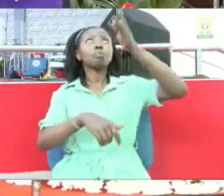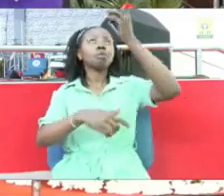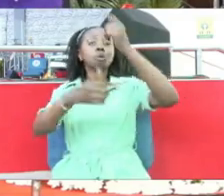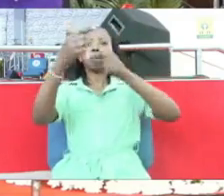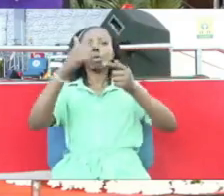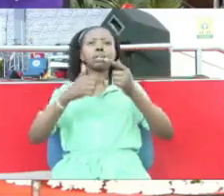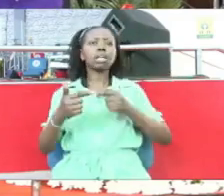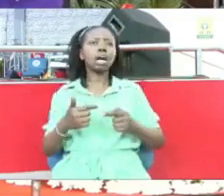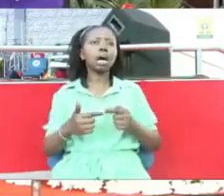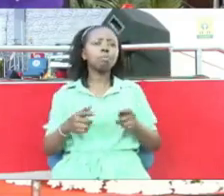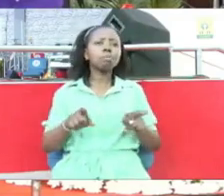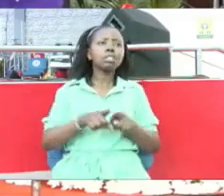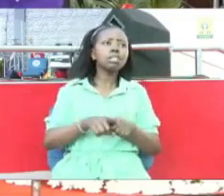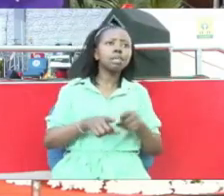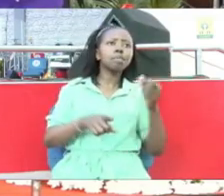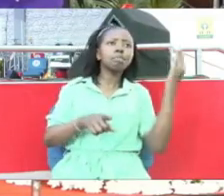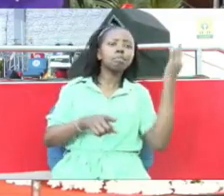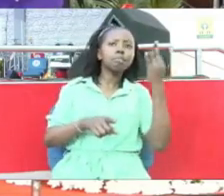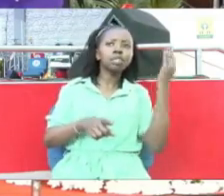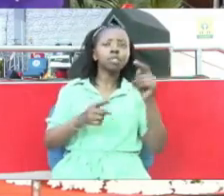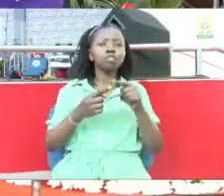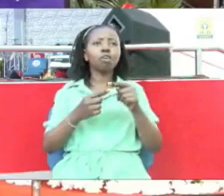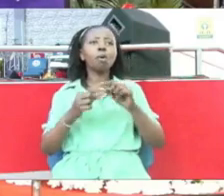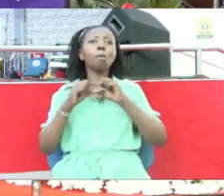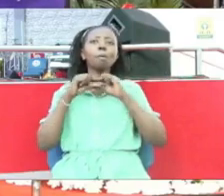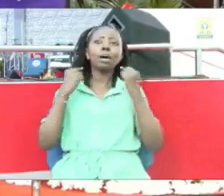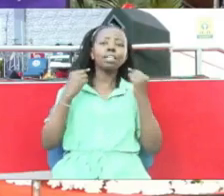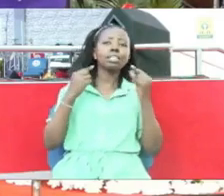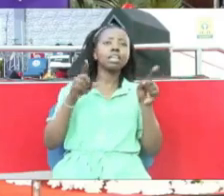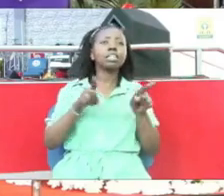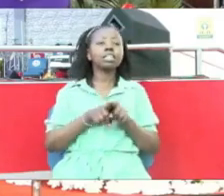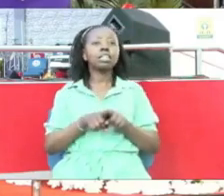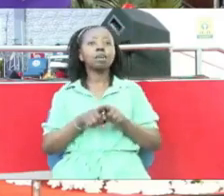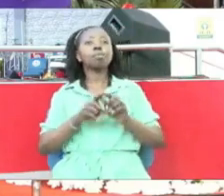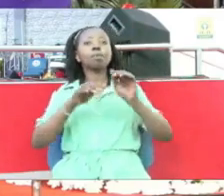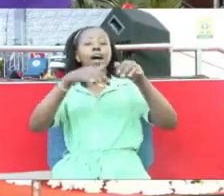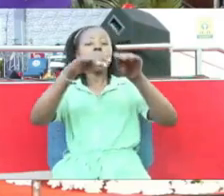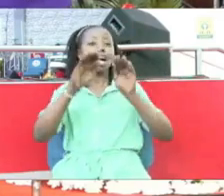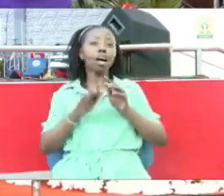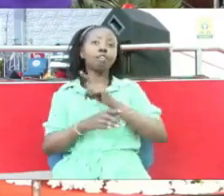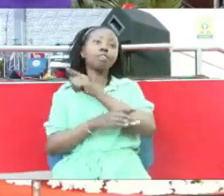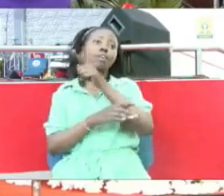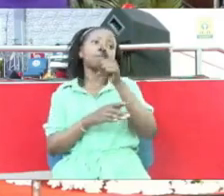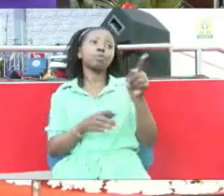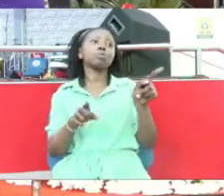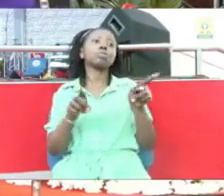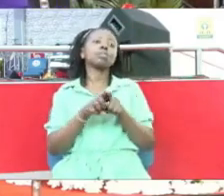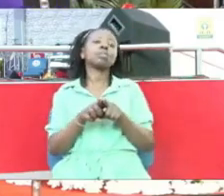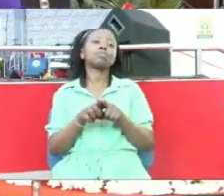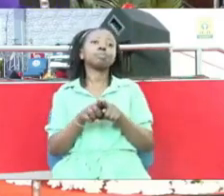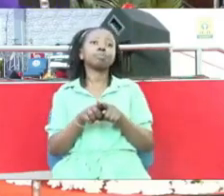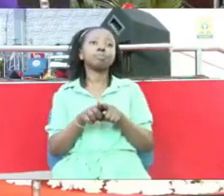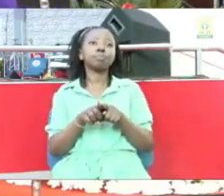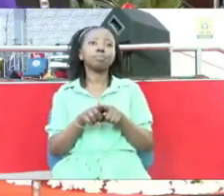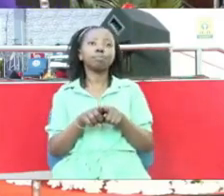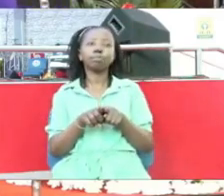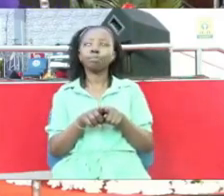pastor or your cell leader, let it cover you also. Na pia wewe unastahili kuingia hemani